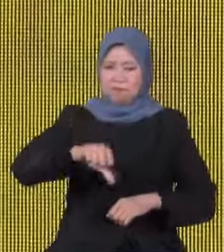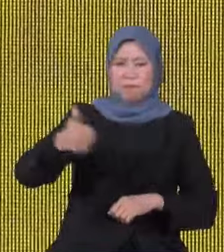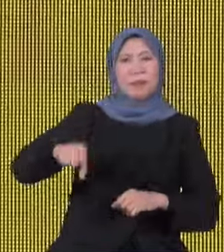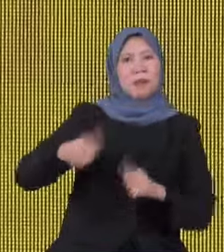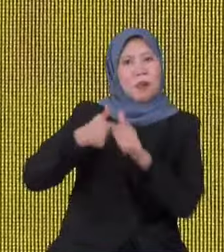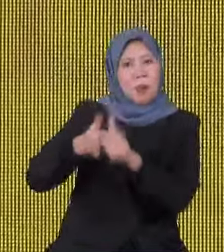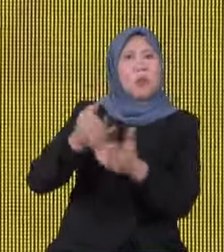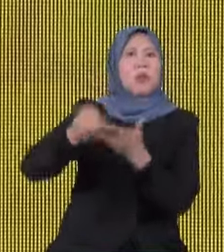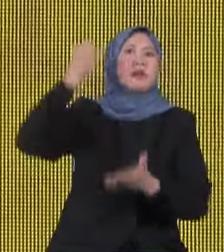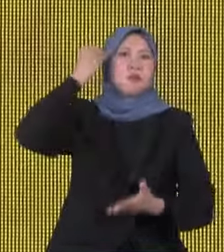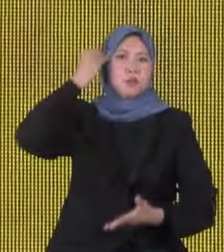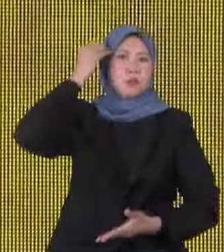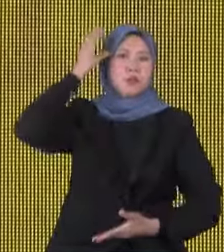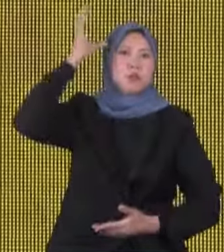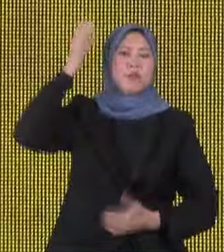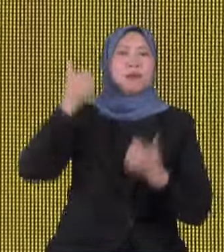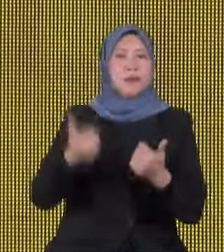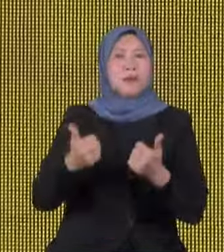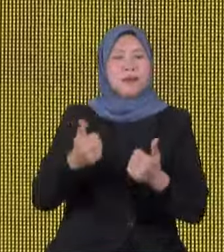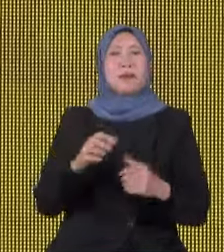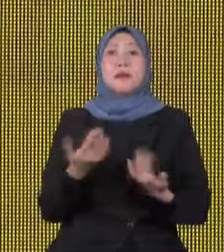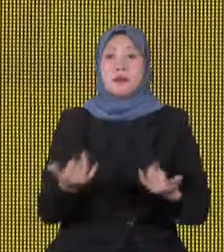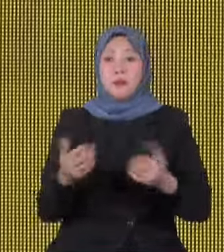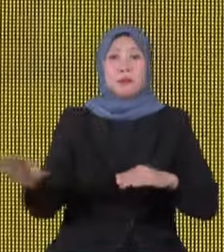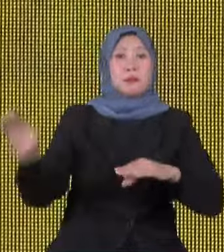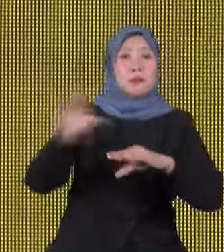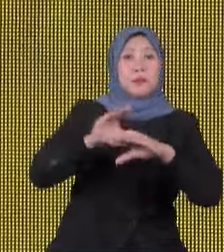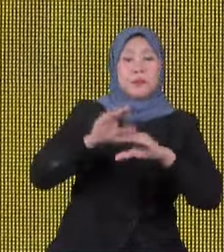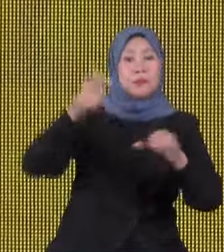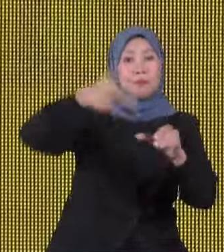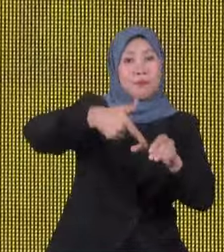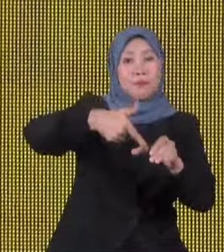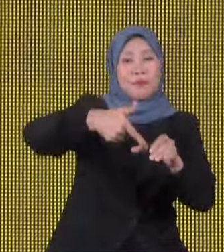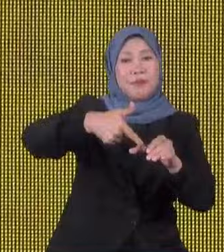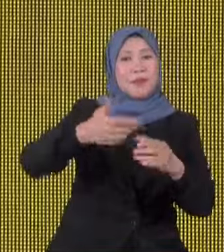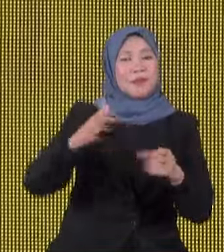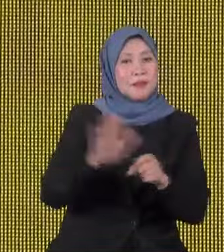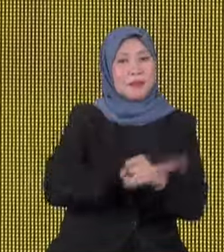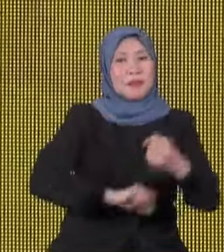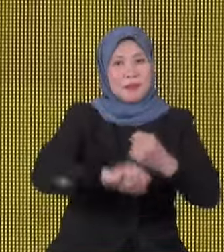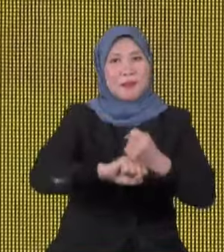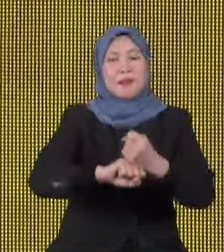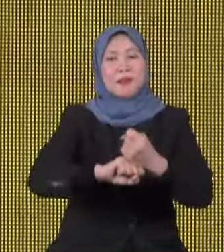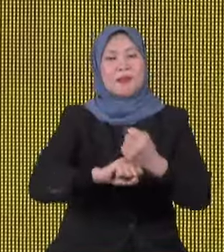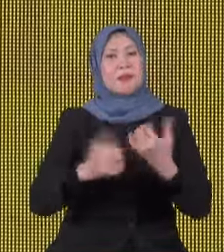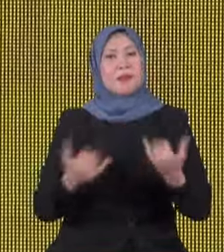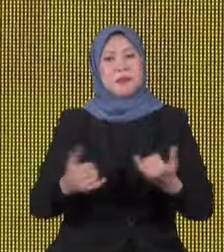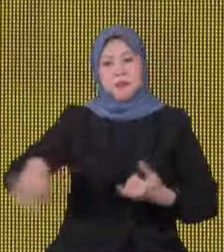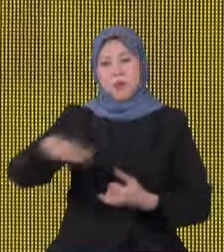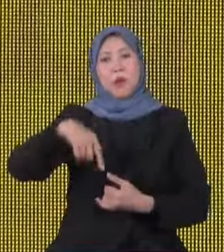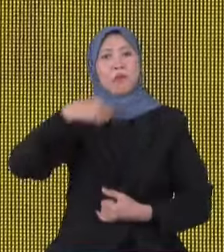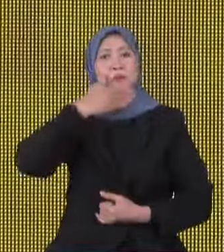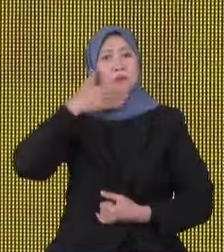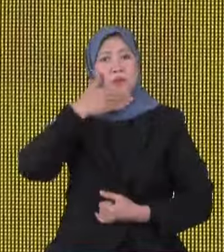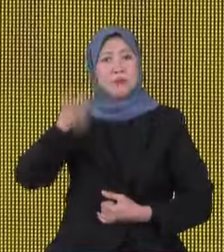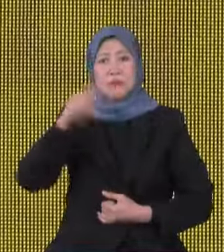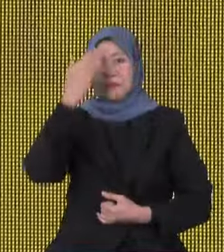ini umpamanya umumkan penyasaran subsidi diesel. Anak-anak muda harus tahu kerana kita terlibat secara